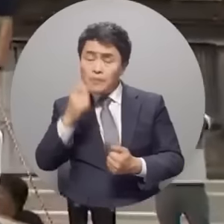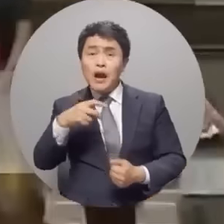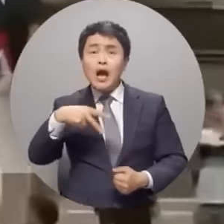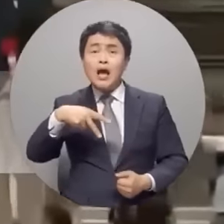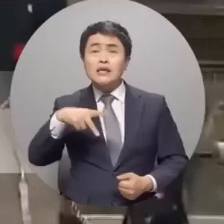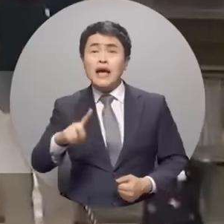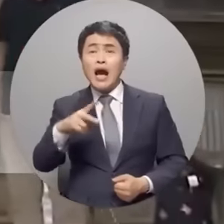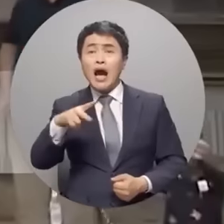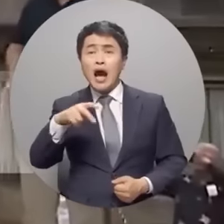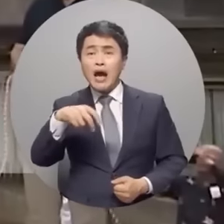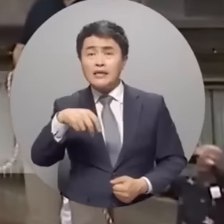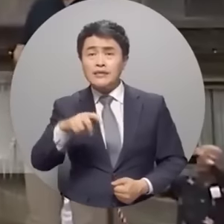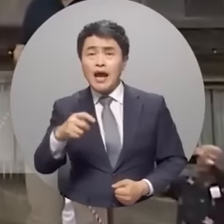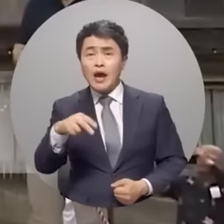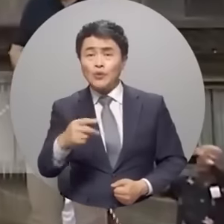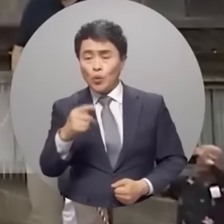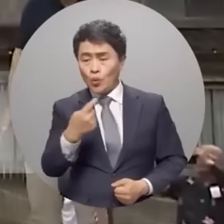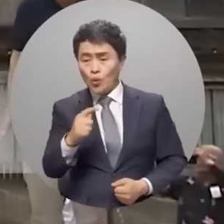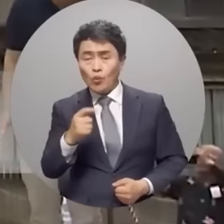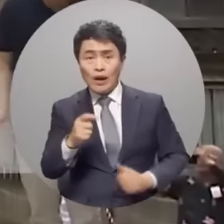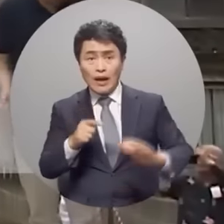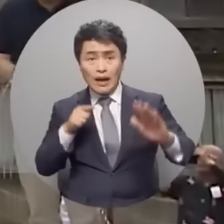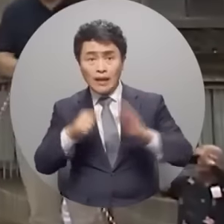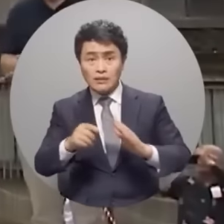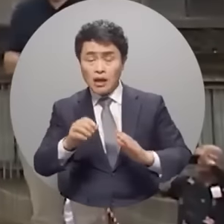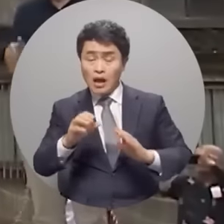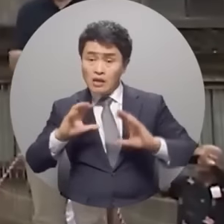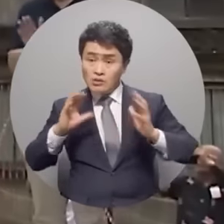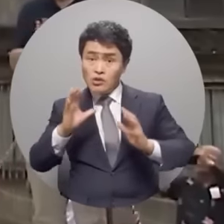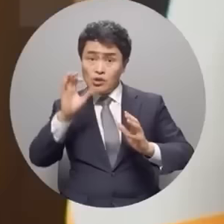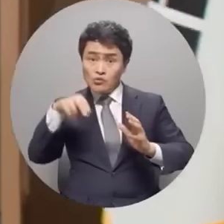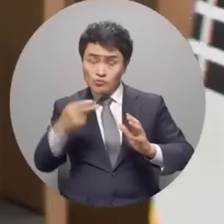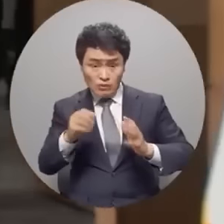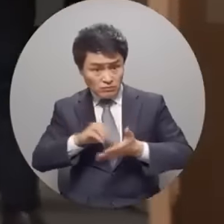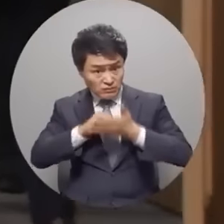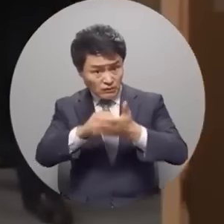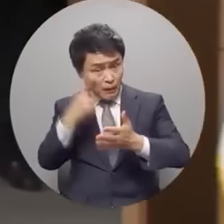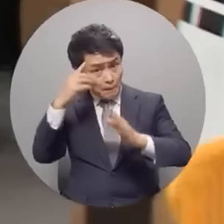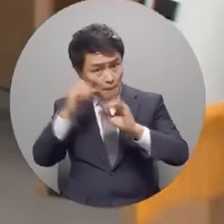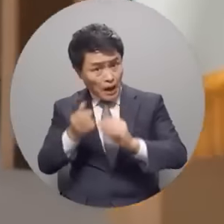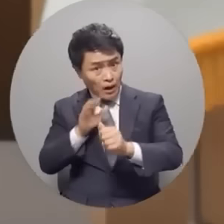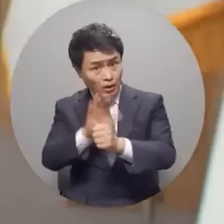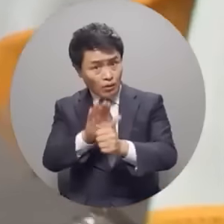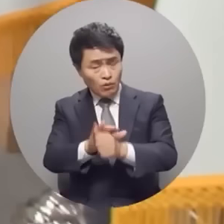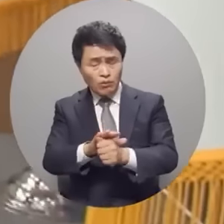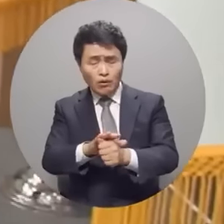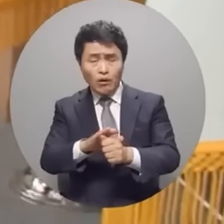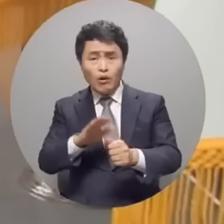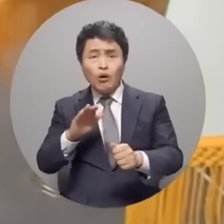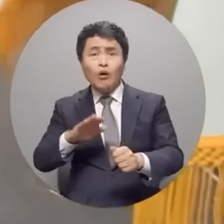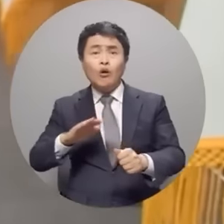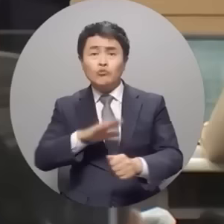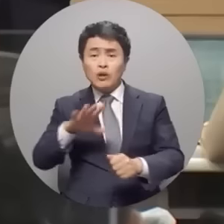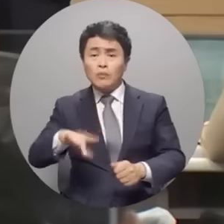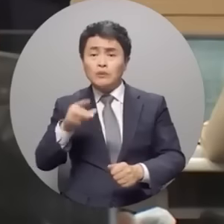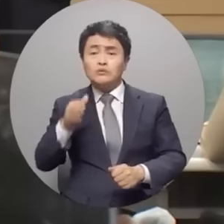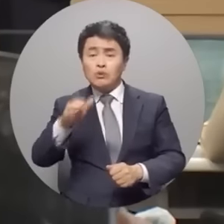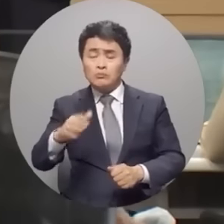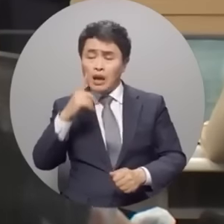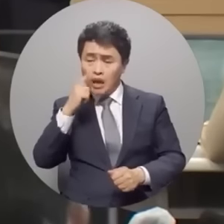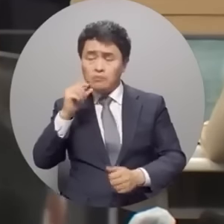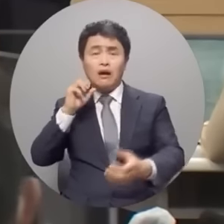사도강산의 세계문화유산 등재에 찬성해줬습니다. 정부는 이렇게 우리가 먼저 손을 내밀면 일본도